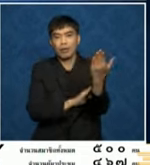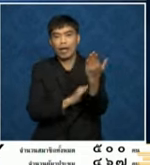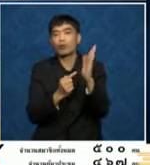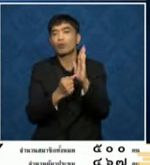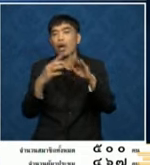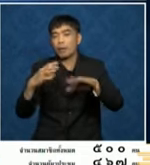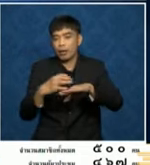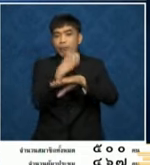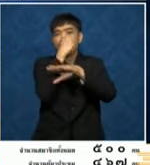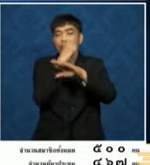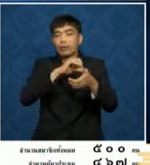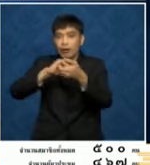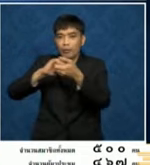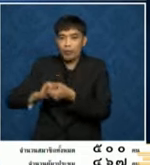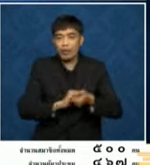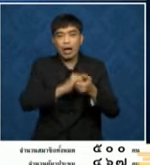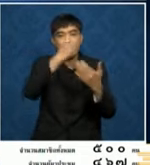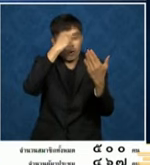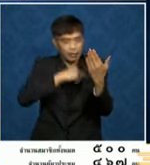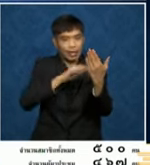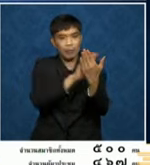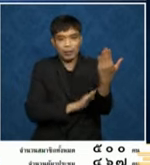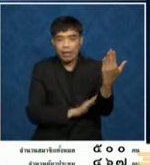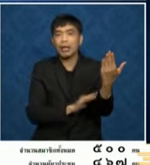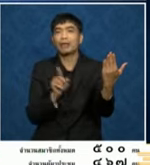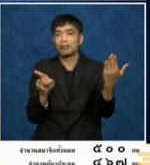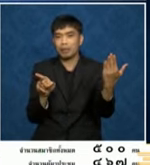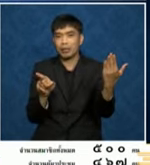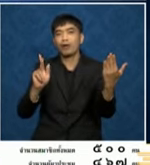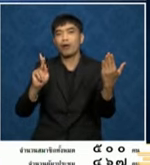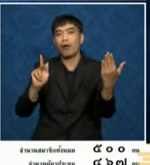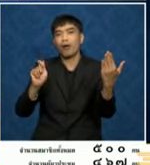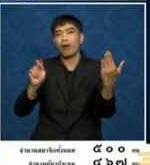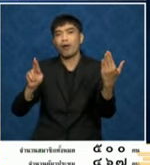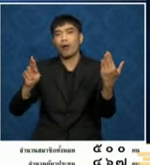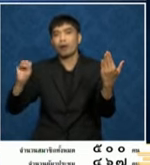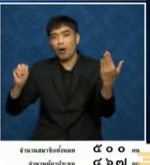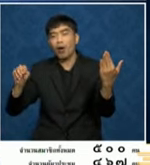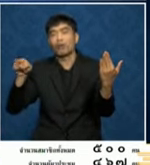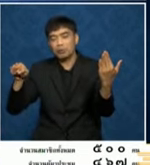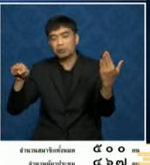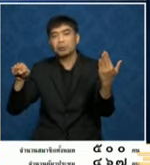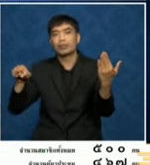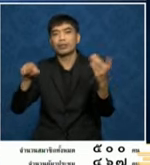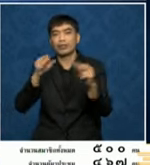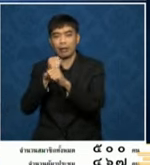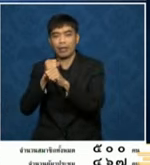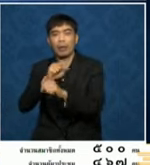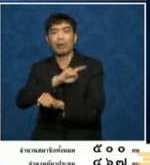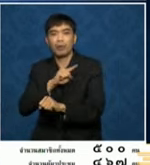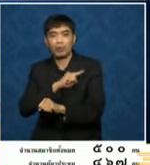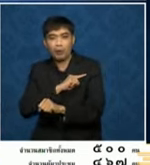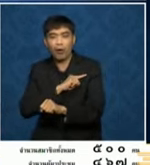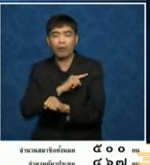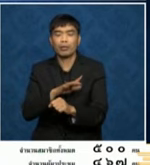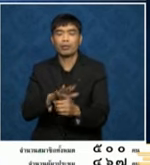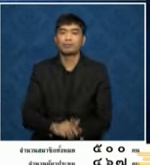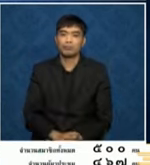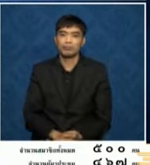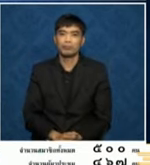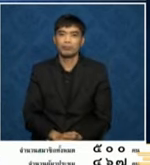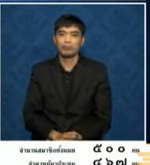และการสร้างความสามัคคีของคนในชาติซึ่งได้กลายเป็นเครื่องมือในการผลิตและยัดเยียดค่านิยมและความคิดเห็นที่สอดคล้องกับหน่วยง